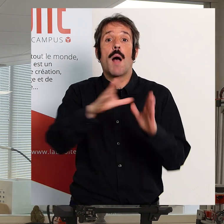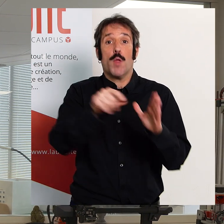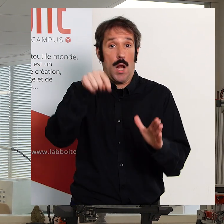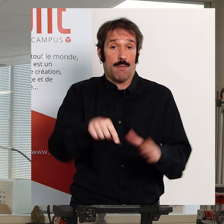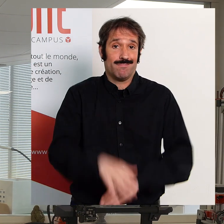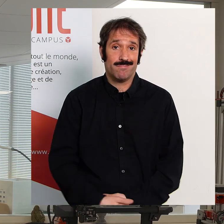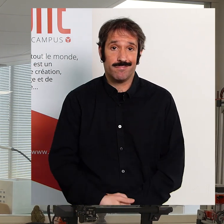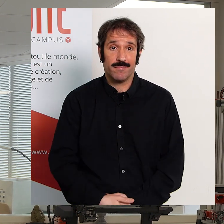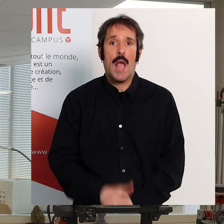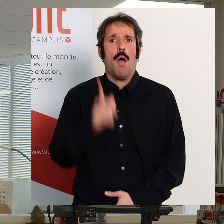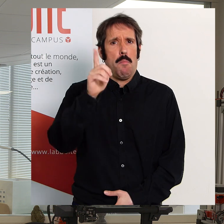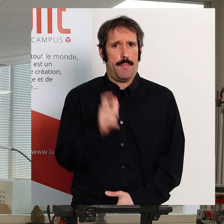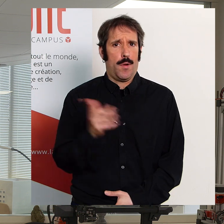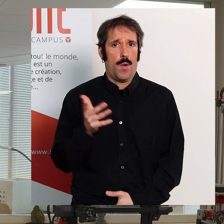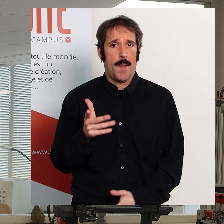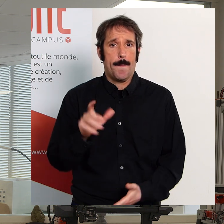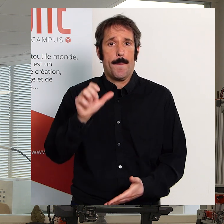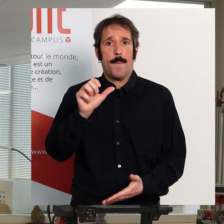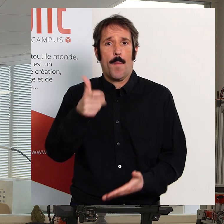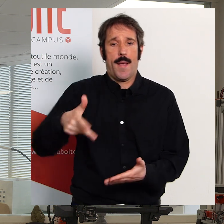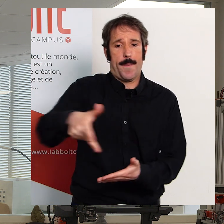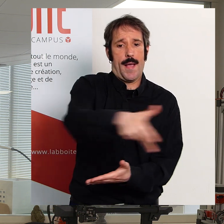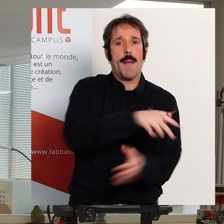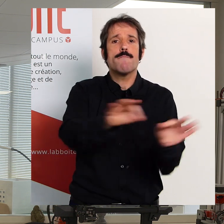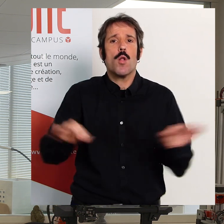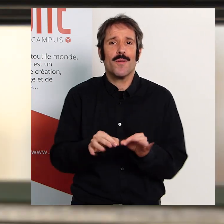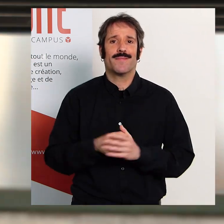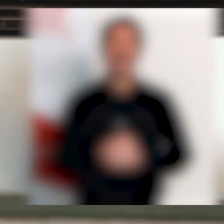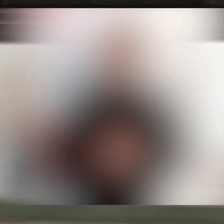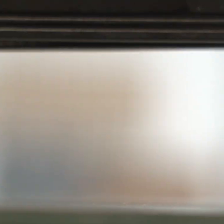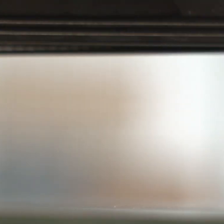positionné notre modèle, et elle va commencer à faire la bordure.